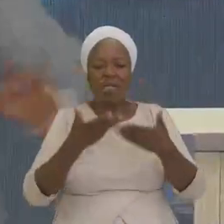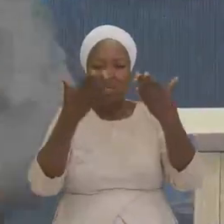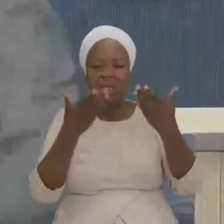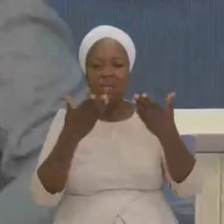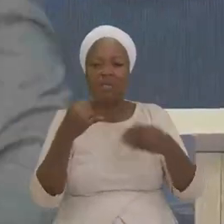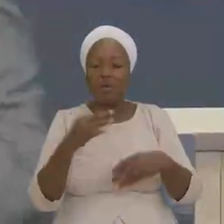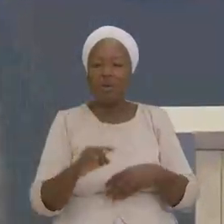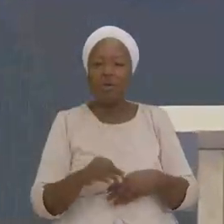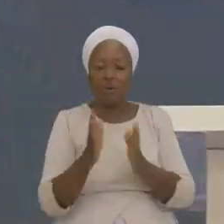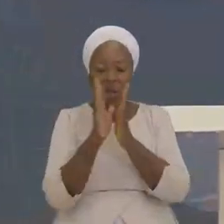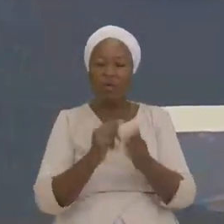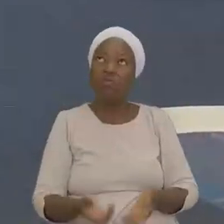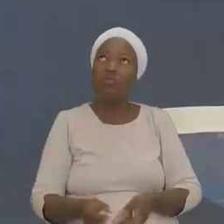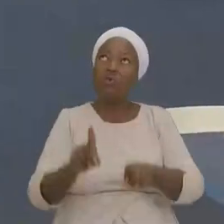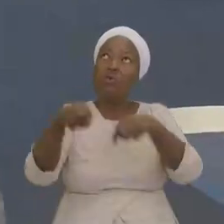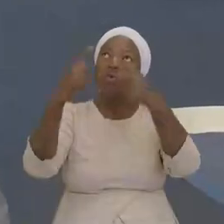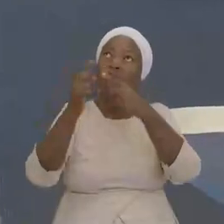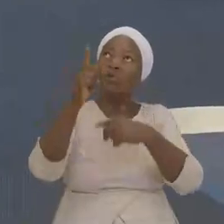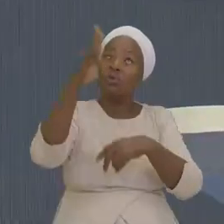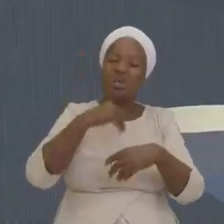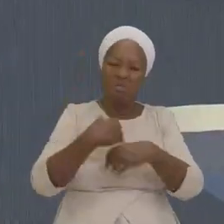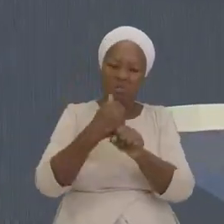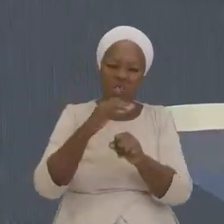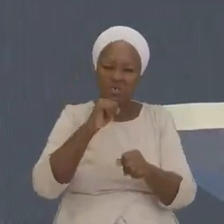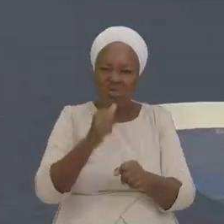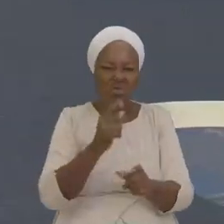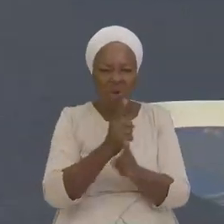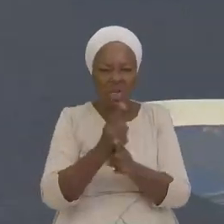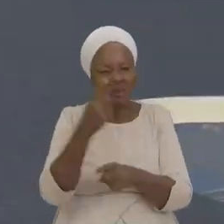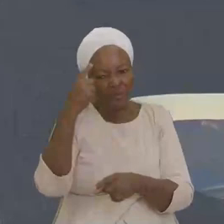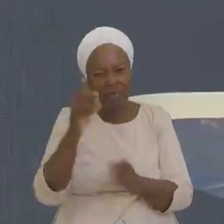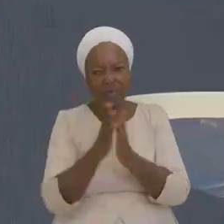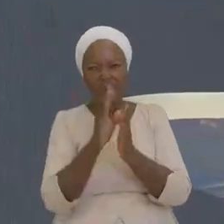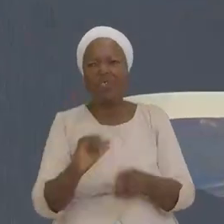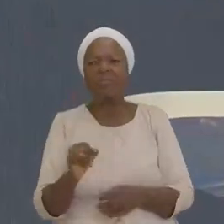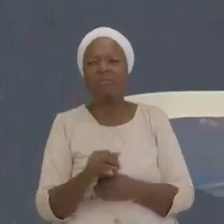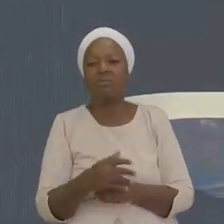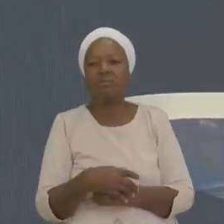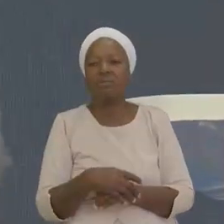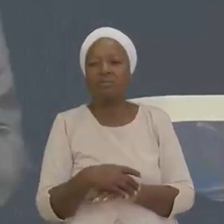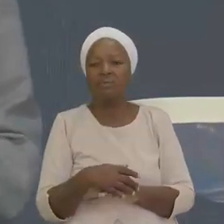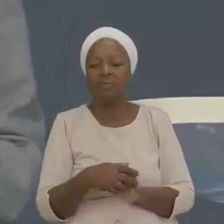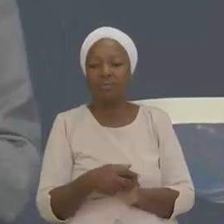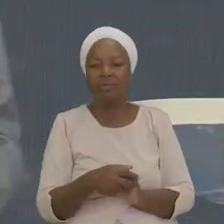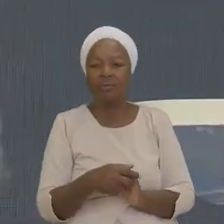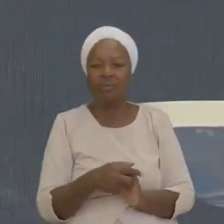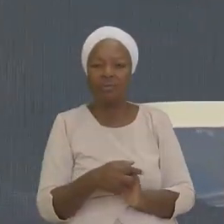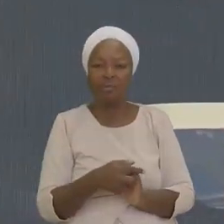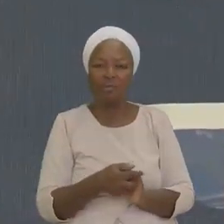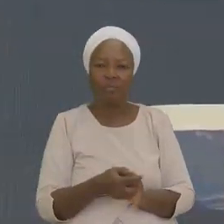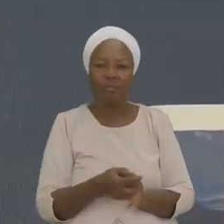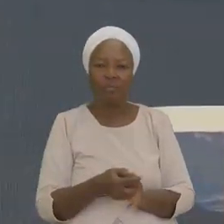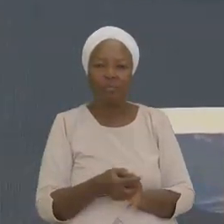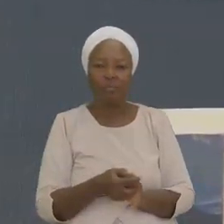où l'encens de la prière devait monter vers Dieu. Ils ont rendu ça